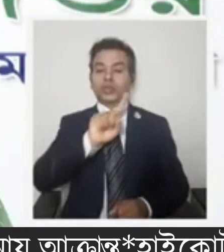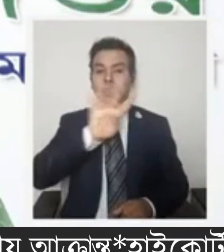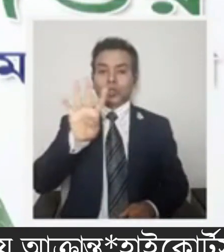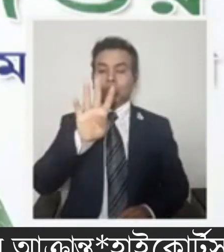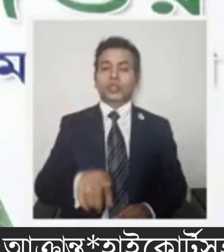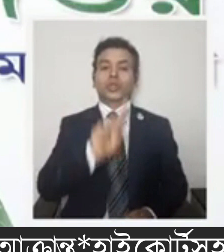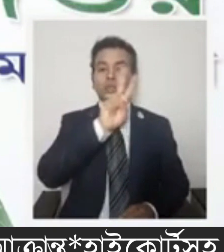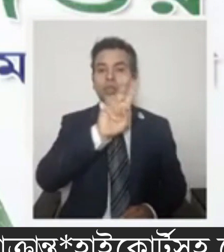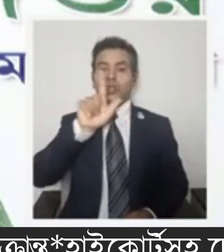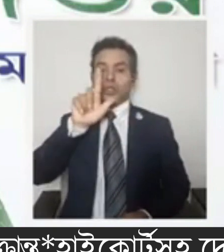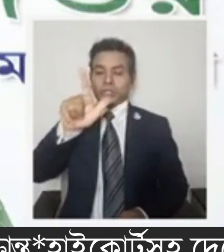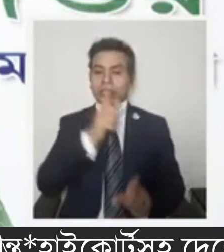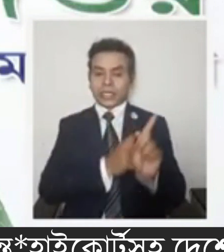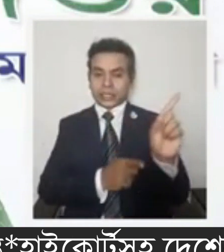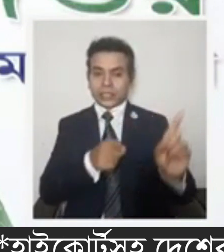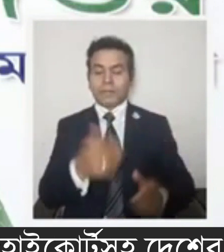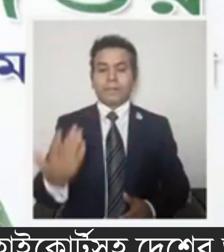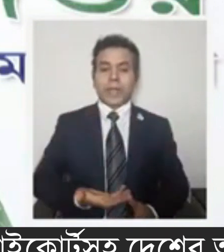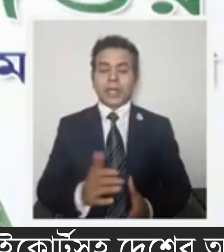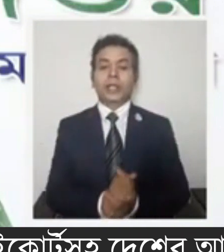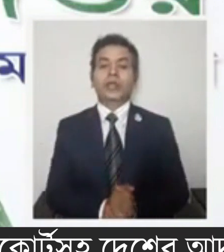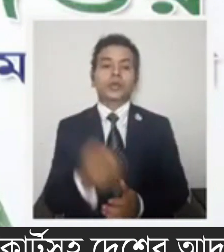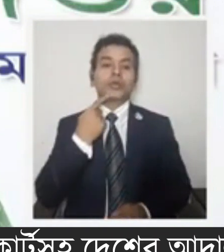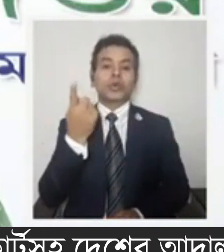46,39,517 জন। বর্তমানে চিকিৎসাধীন আছে